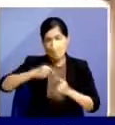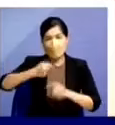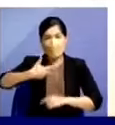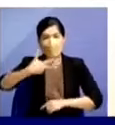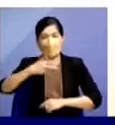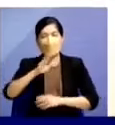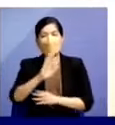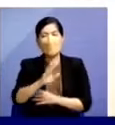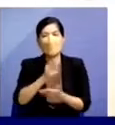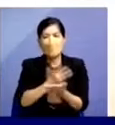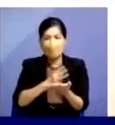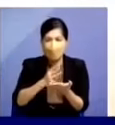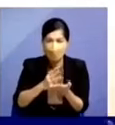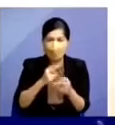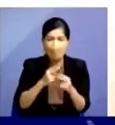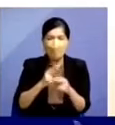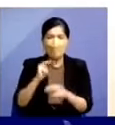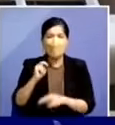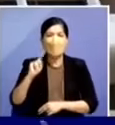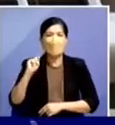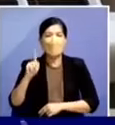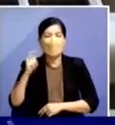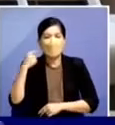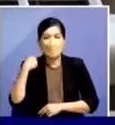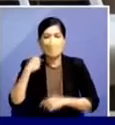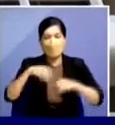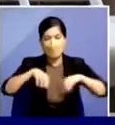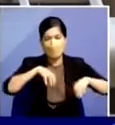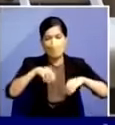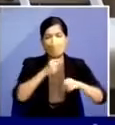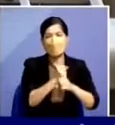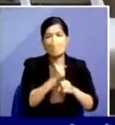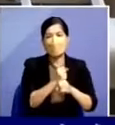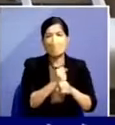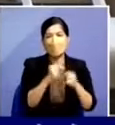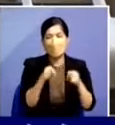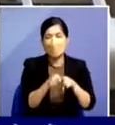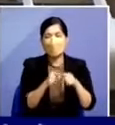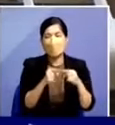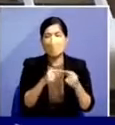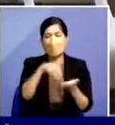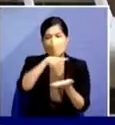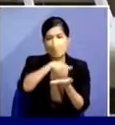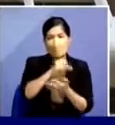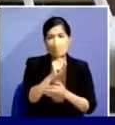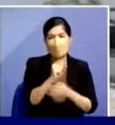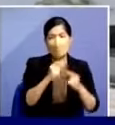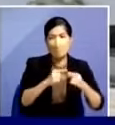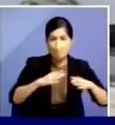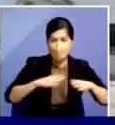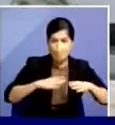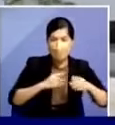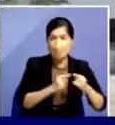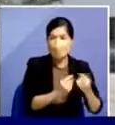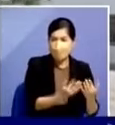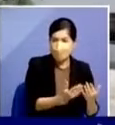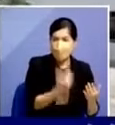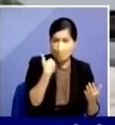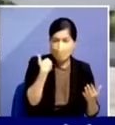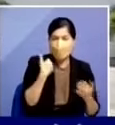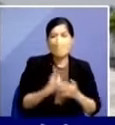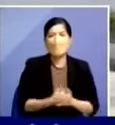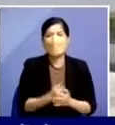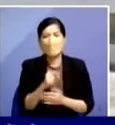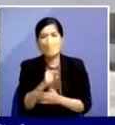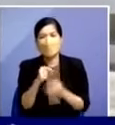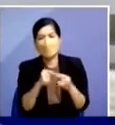เทิร์นจัดตั้งเป็นศูนย์พักคอยส่งต่อหรือว่า CI นะคะเนื่องจากมีความพร้อมทางด้านอาคารและสถานที่รวมไปถึงระบบส